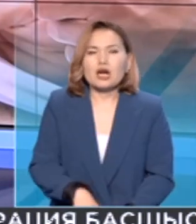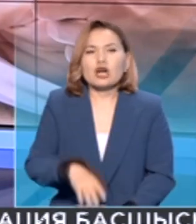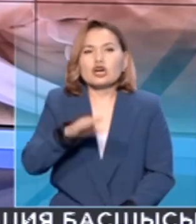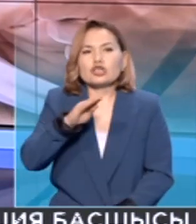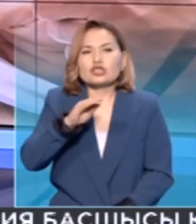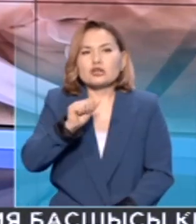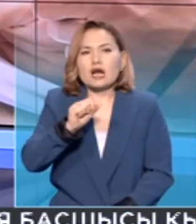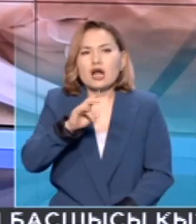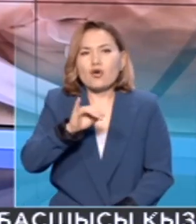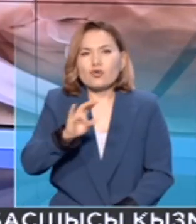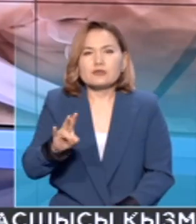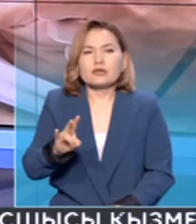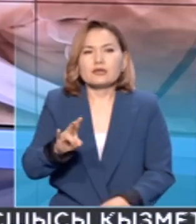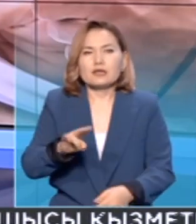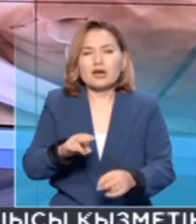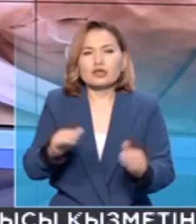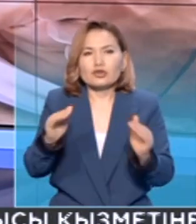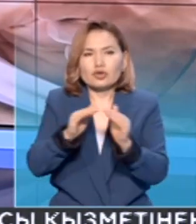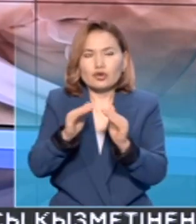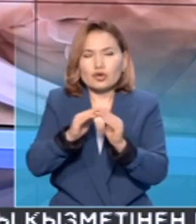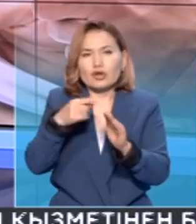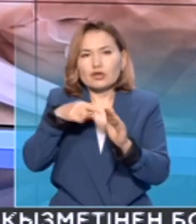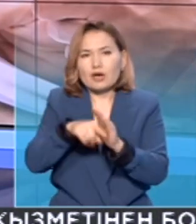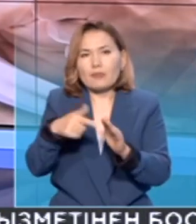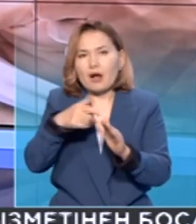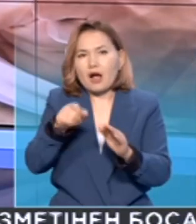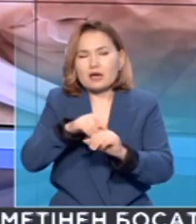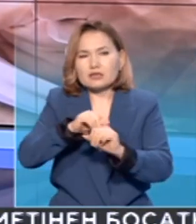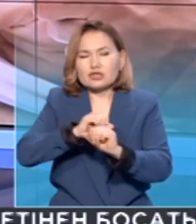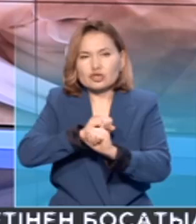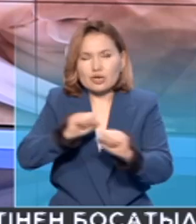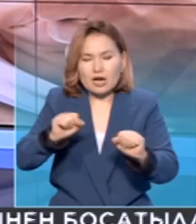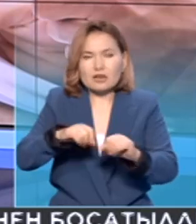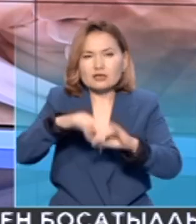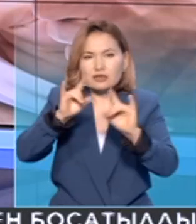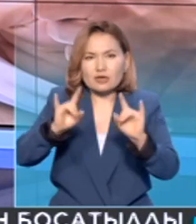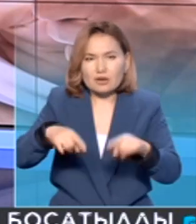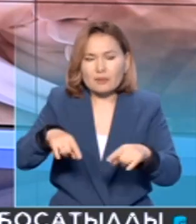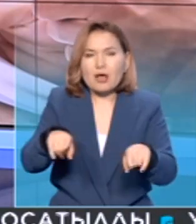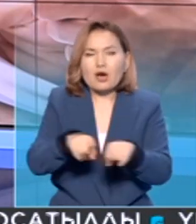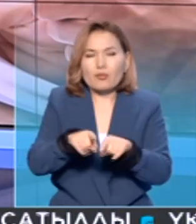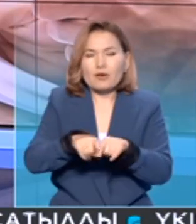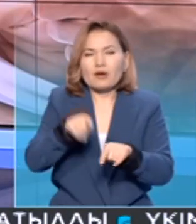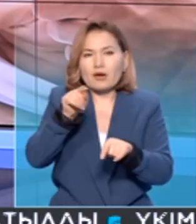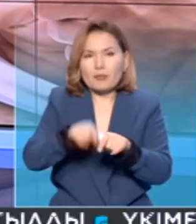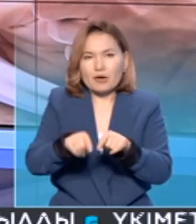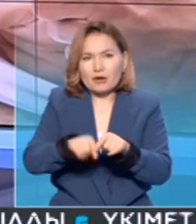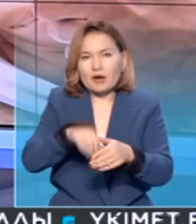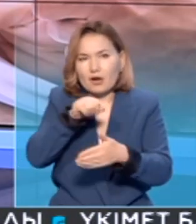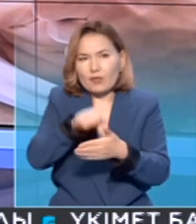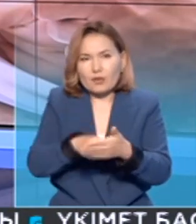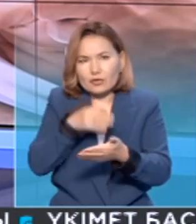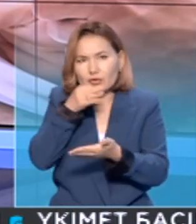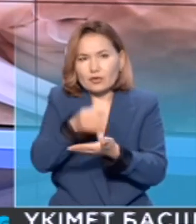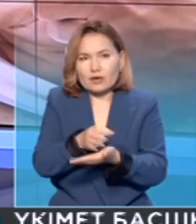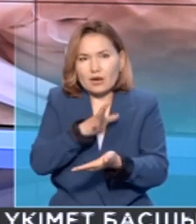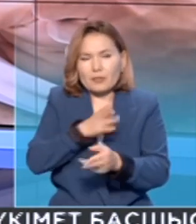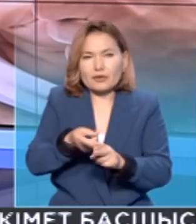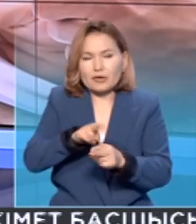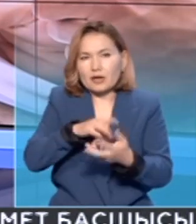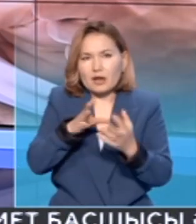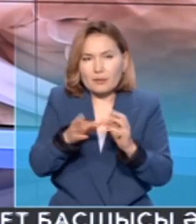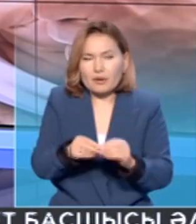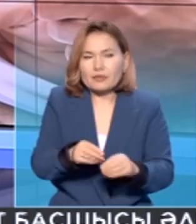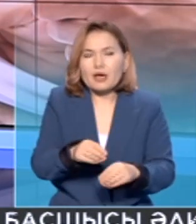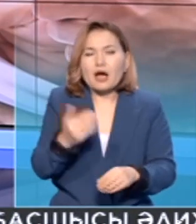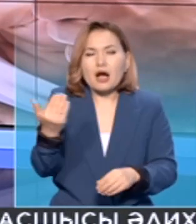Жаңаөзендегі тұрғын үйде болған газ жарылысына қатысты екінші мәрте сараптама тағайындалды. Алғашқы зерттеудің де қорытындысы шыққан, бірақ